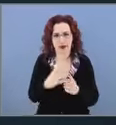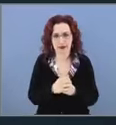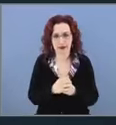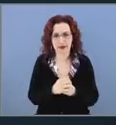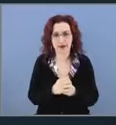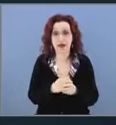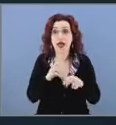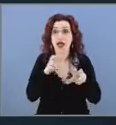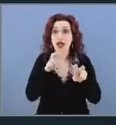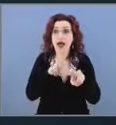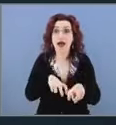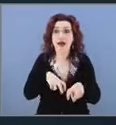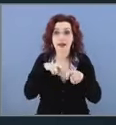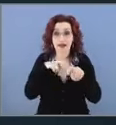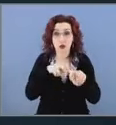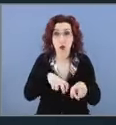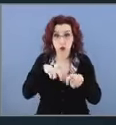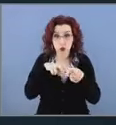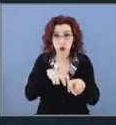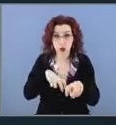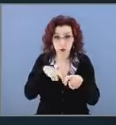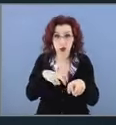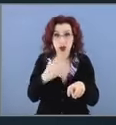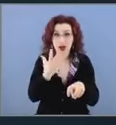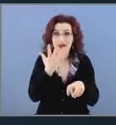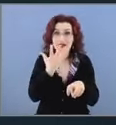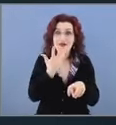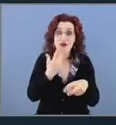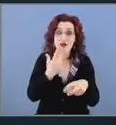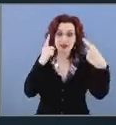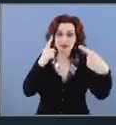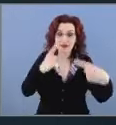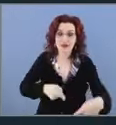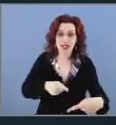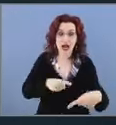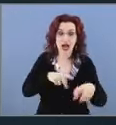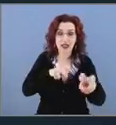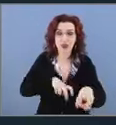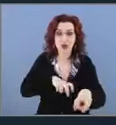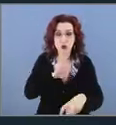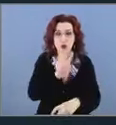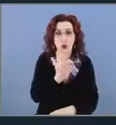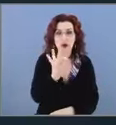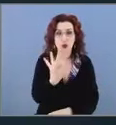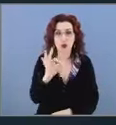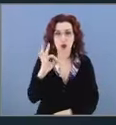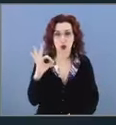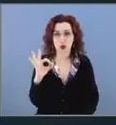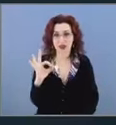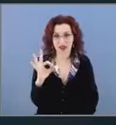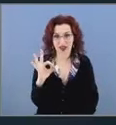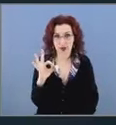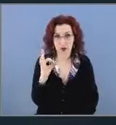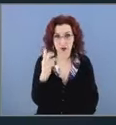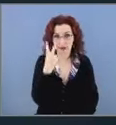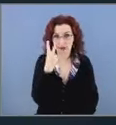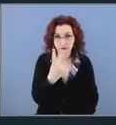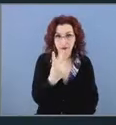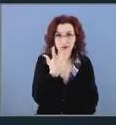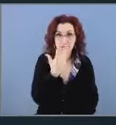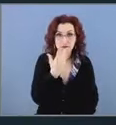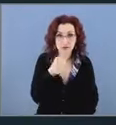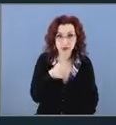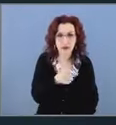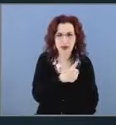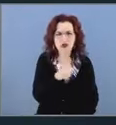L'agricoltura che guarda la sfida dell'agricoltura 4.0, ma non soltanto per quanto riguarda la digitalizzazione, ma proprio una